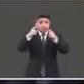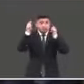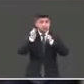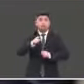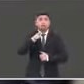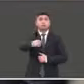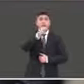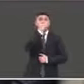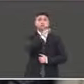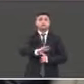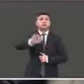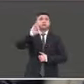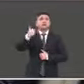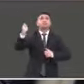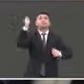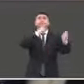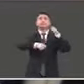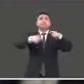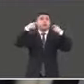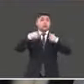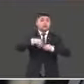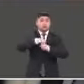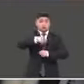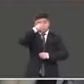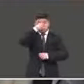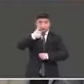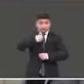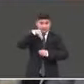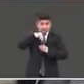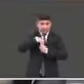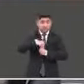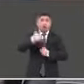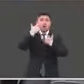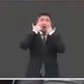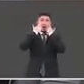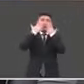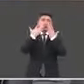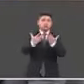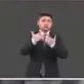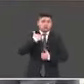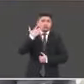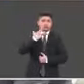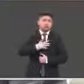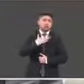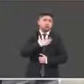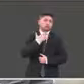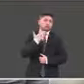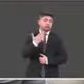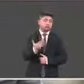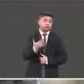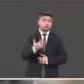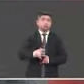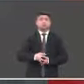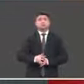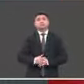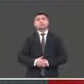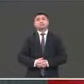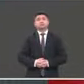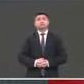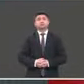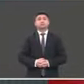bu muhteşem eserin ülkemize tekrar hayırlı olmasını temenni ediyorum